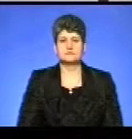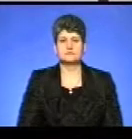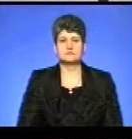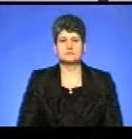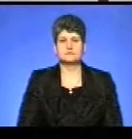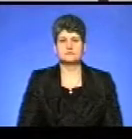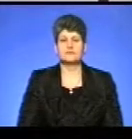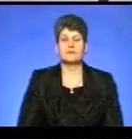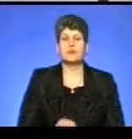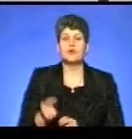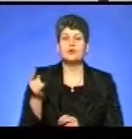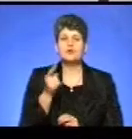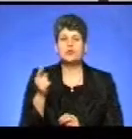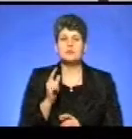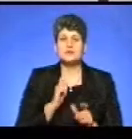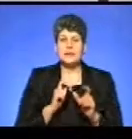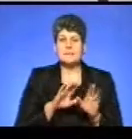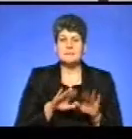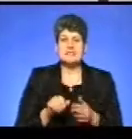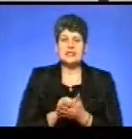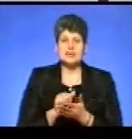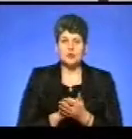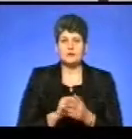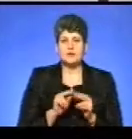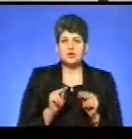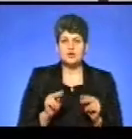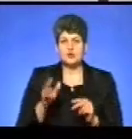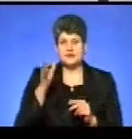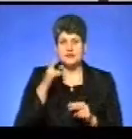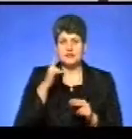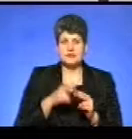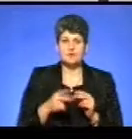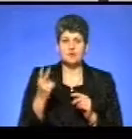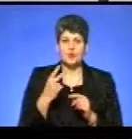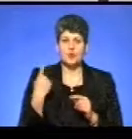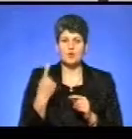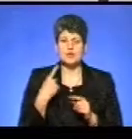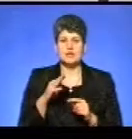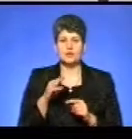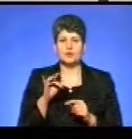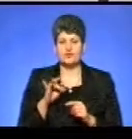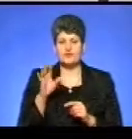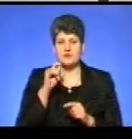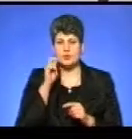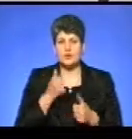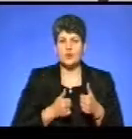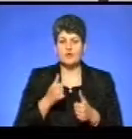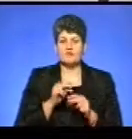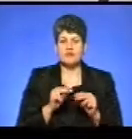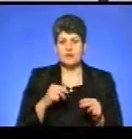У Тернопільському інституті післядипломної і педагогічної освіти завершився другий обласний тур всеукраїнського конкурсу «Вчитель